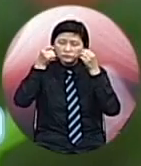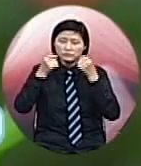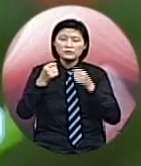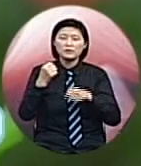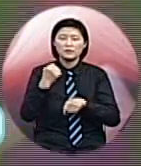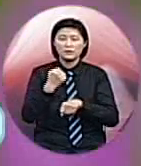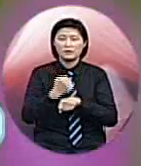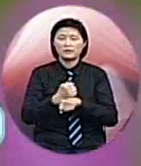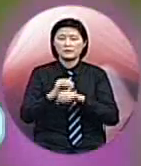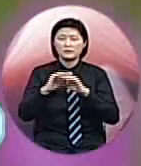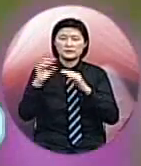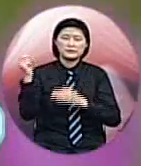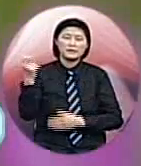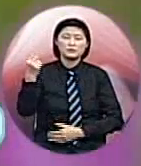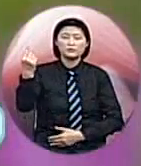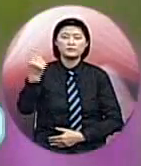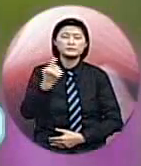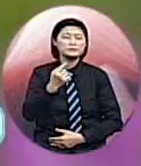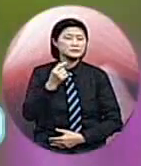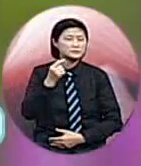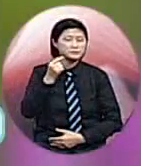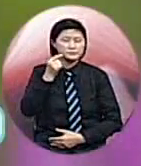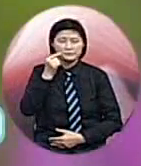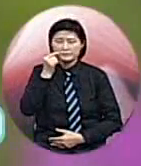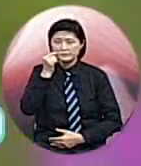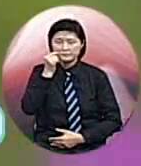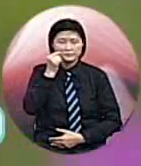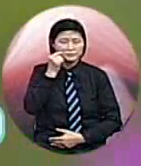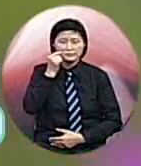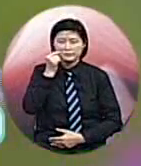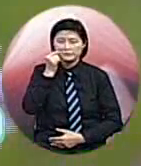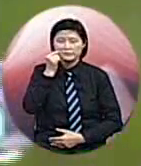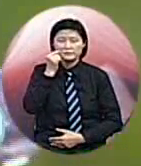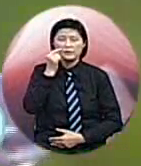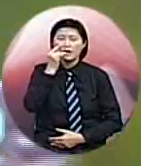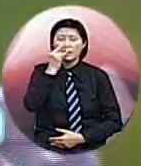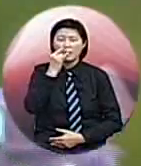동목해요 다시 보도